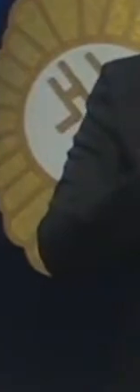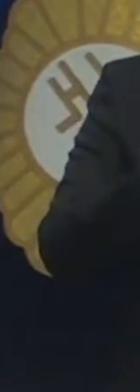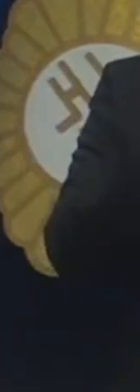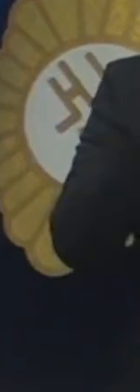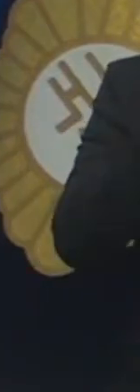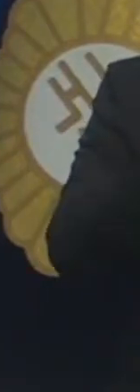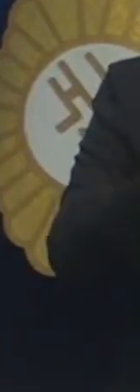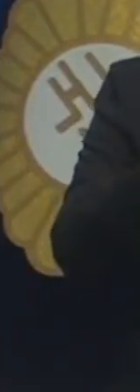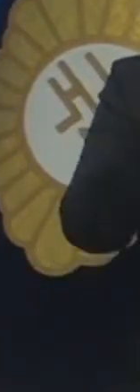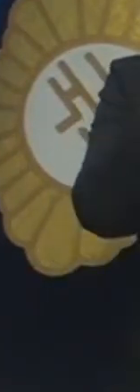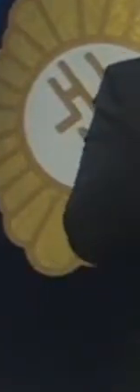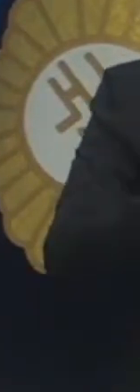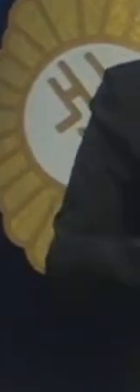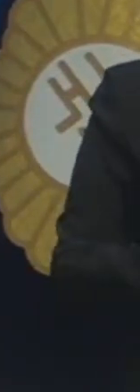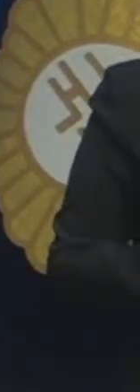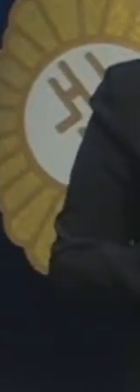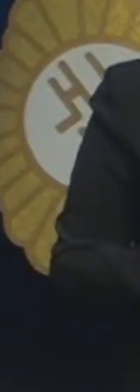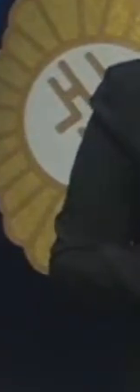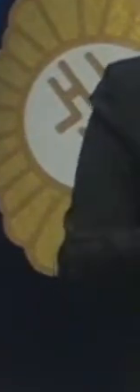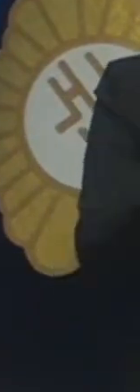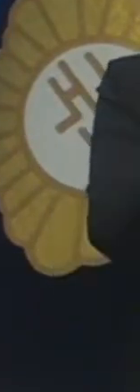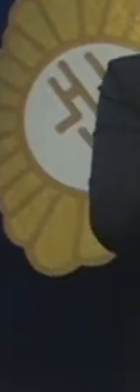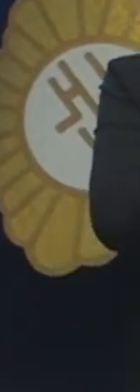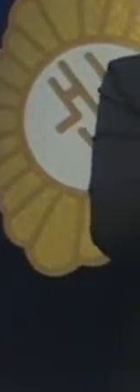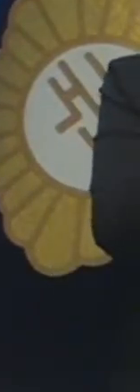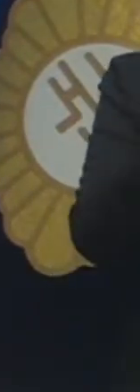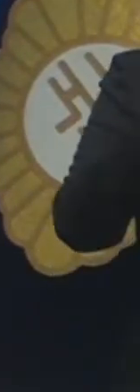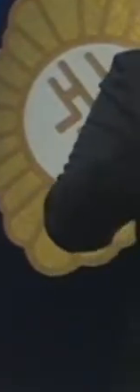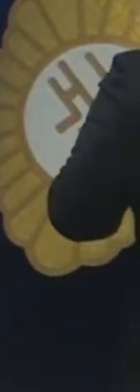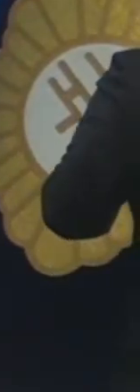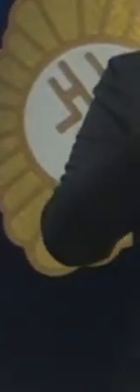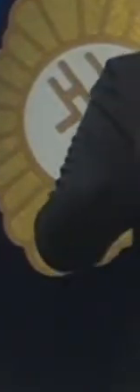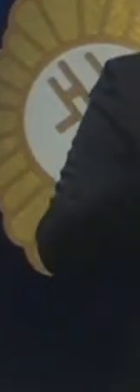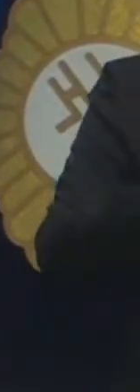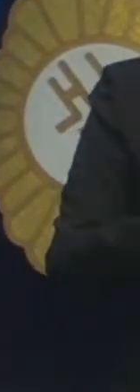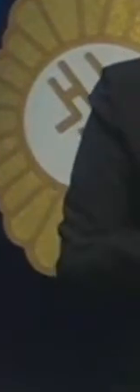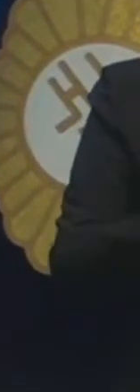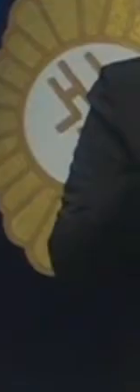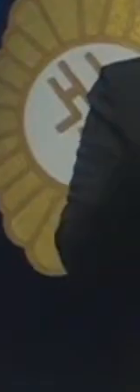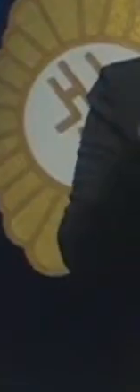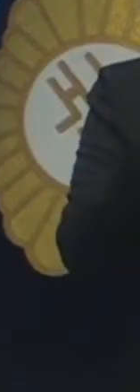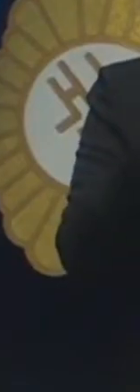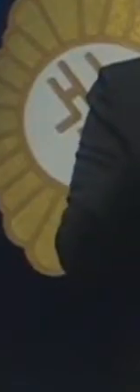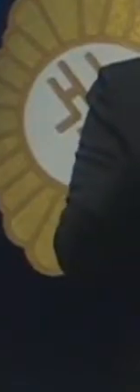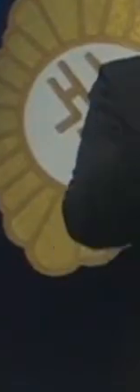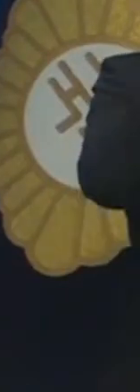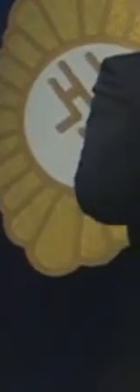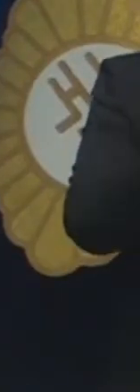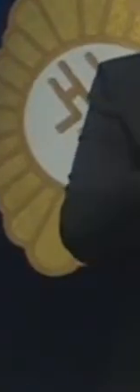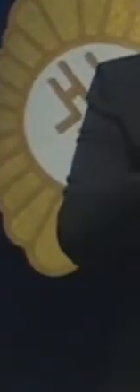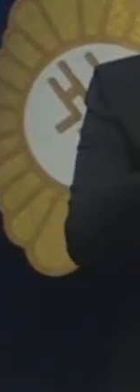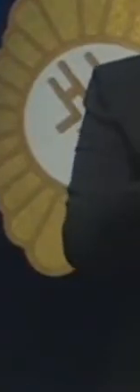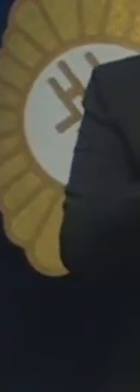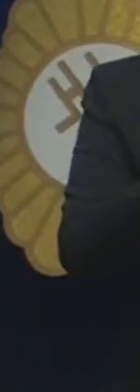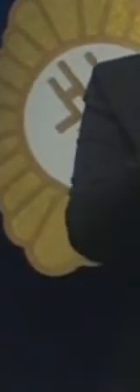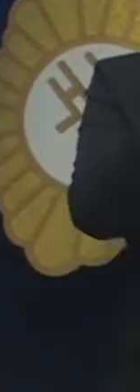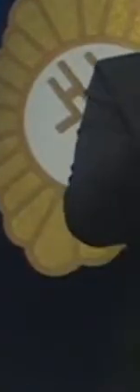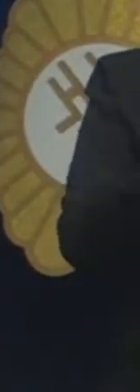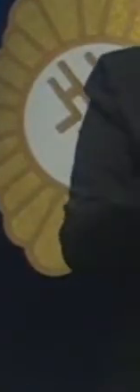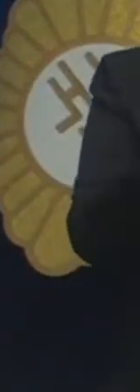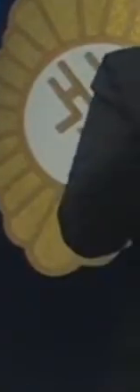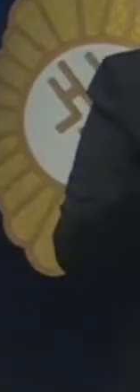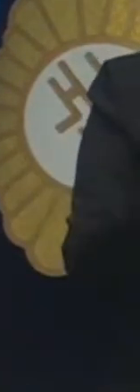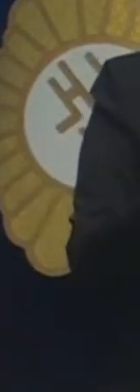가서는 부족하다 이렇게 생각합니다. 가장 큰 가치는 홈플러스의 정상화 10만 명이 넘는